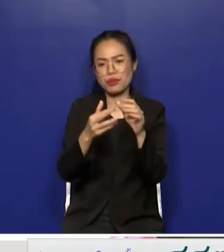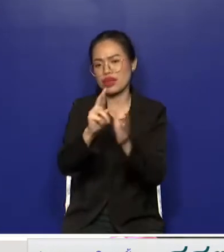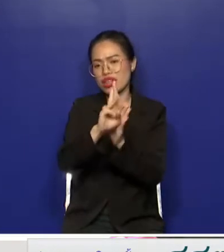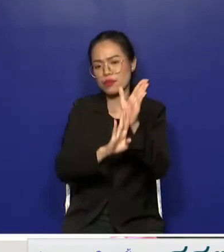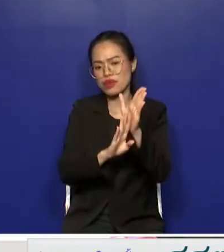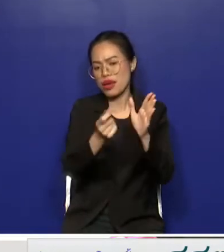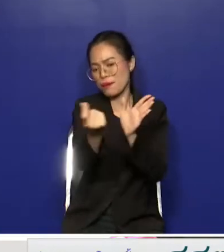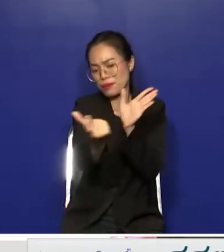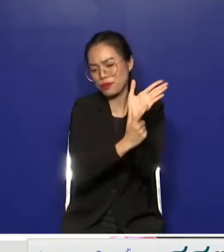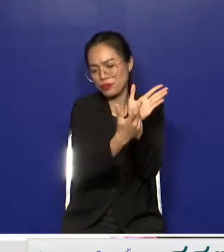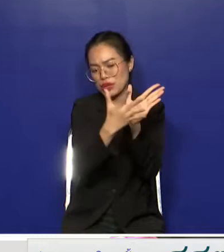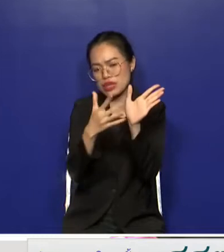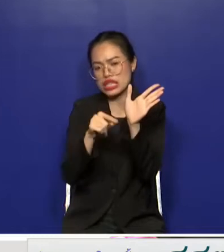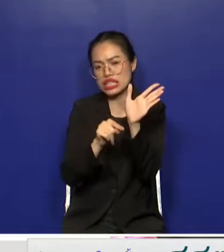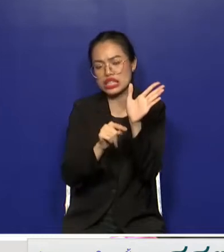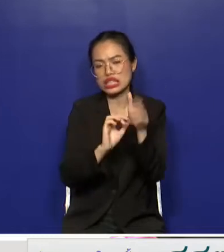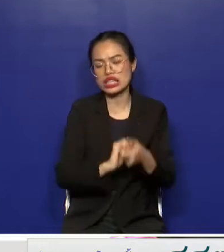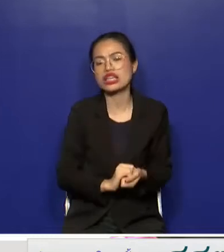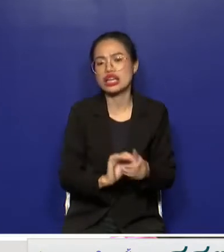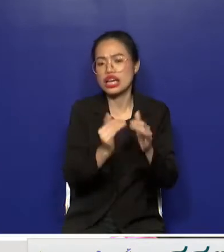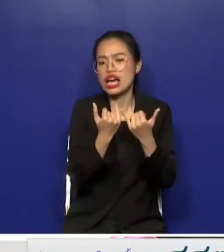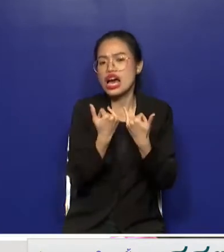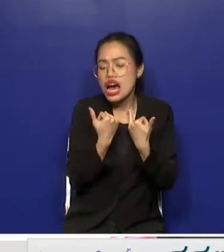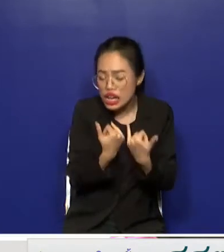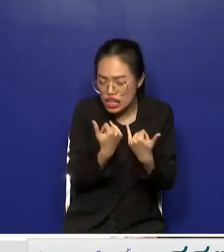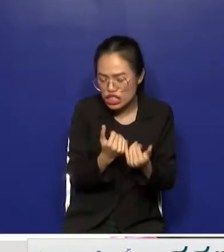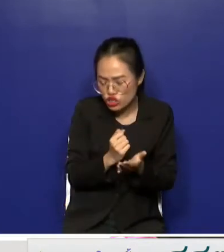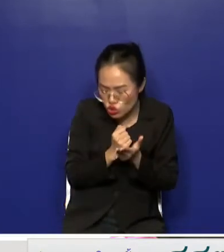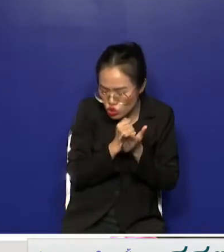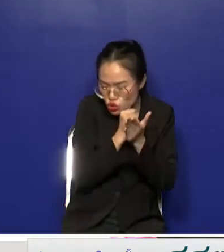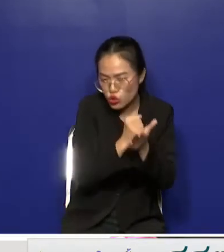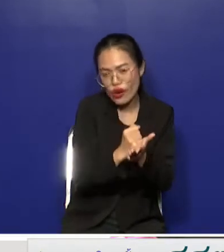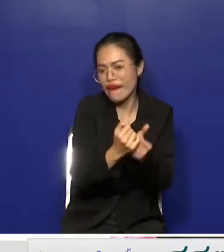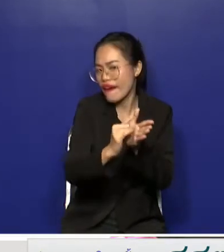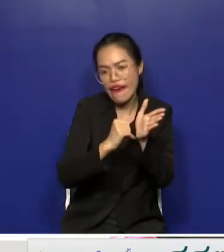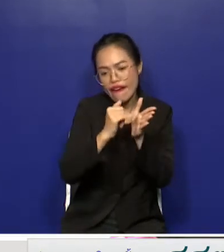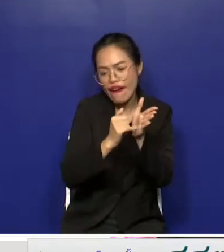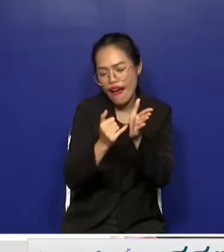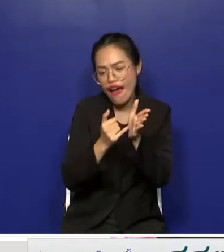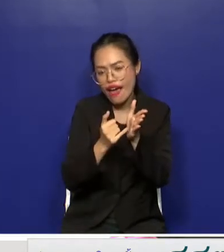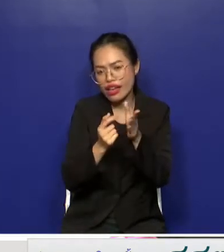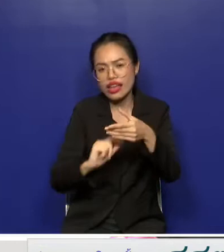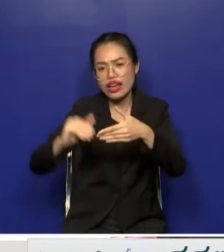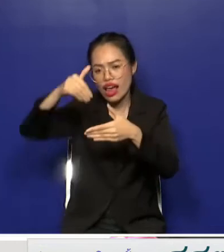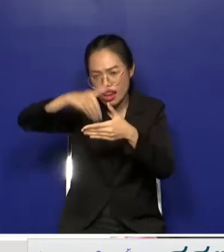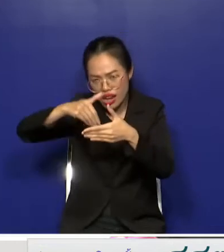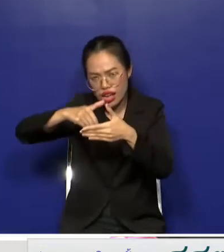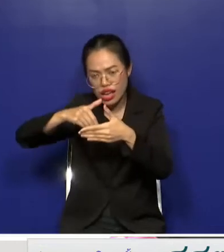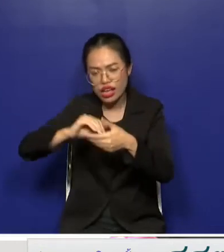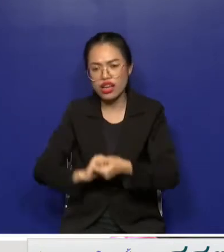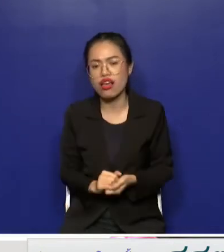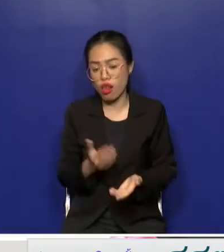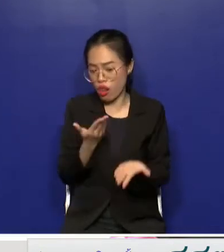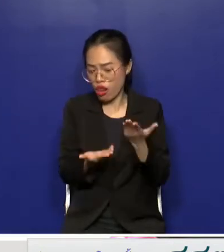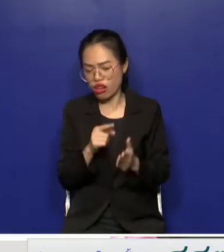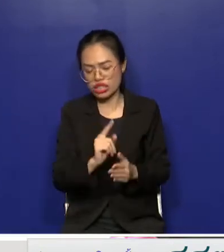whoเขียนไ้อย่นั้นเลยอัี้คอการอํนอยความสะดวกและทำใหผลการเลอกตงคุมค่าเว้นแต่มีเจ blanc